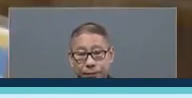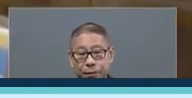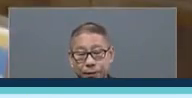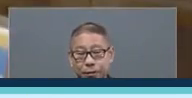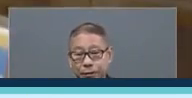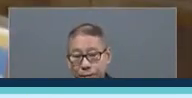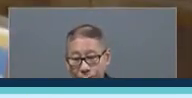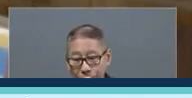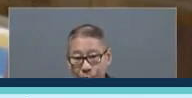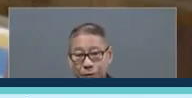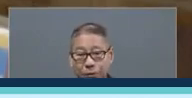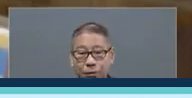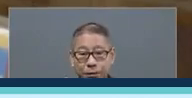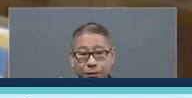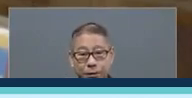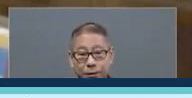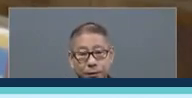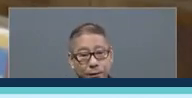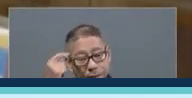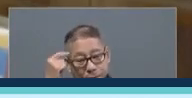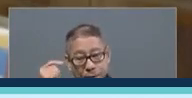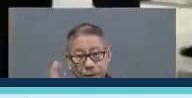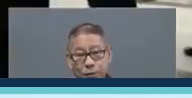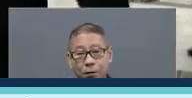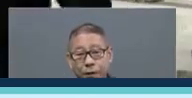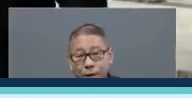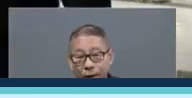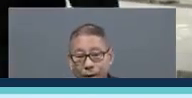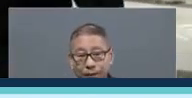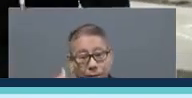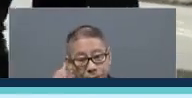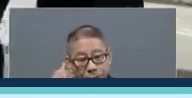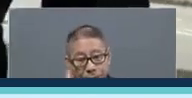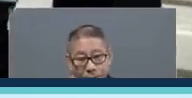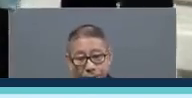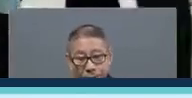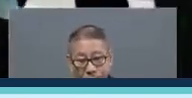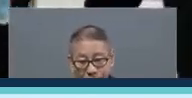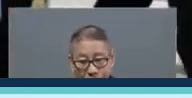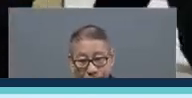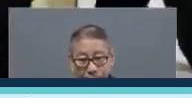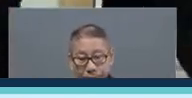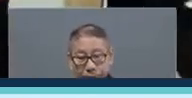าการลงทะเบียนกรณีไม่มีสมาร์ทโฟนขณะที่ระบบจ่ายเงินหรือระบบเพย์เม